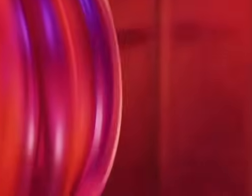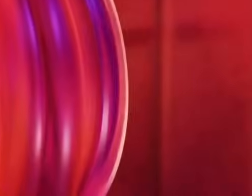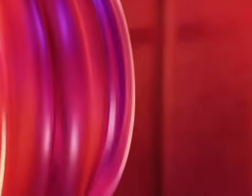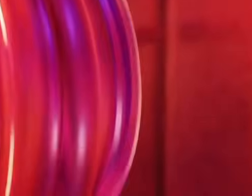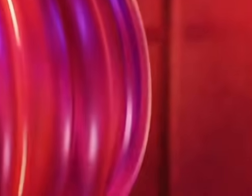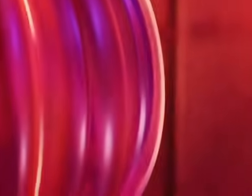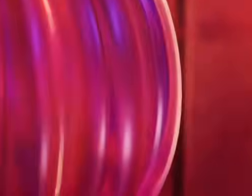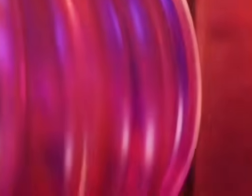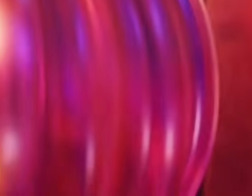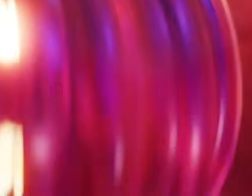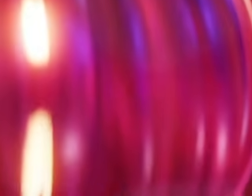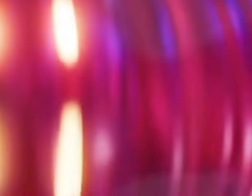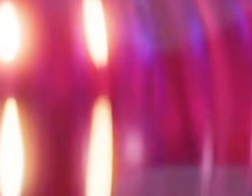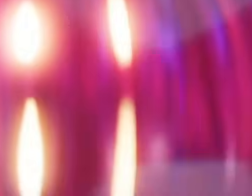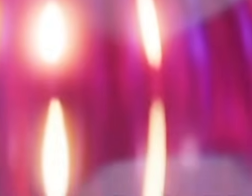واجعله لنا